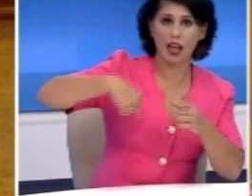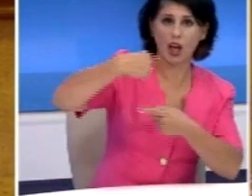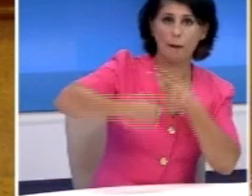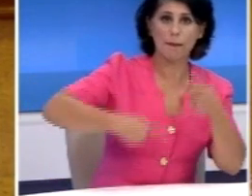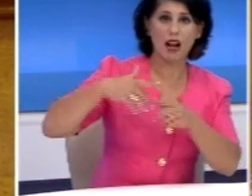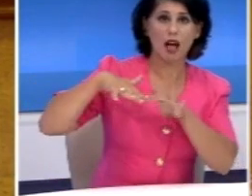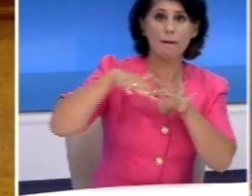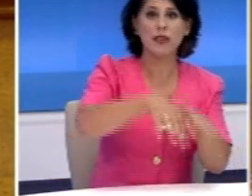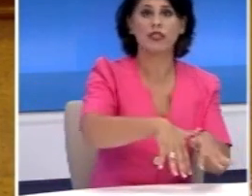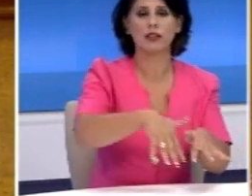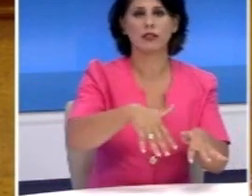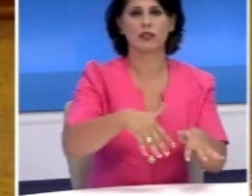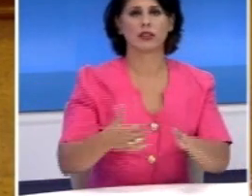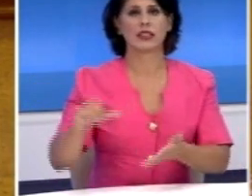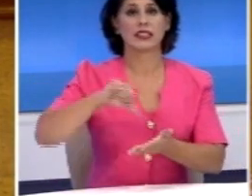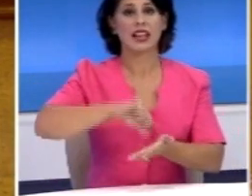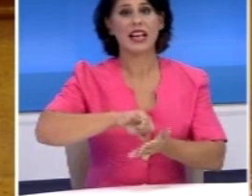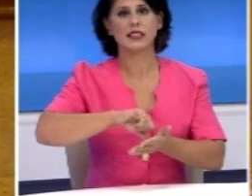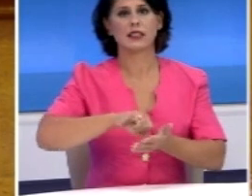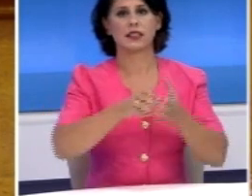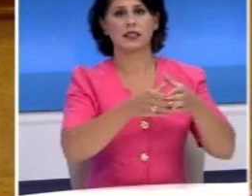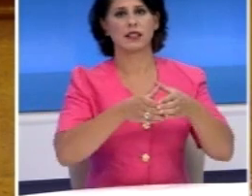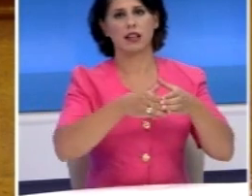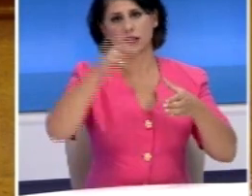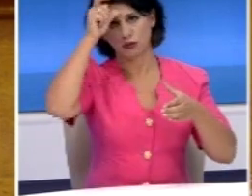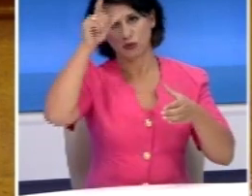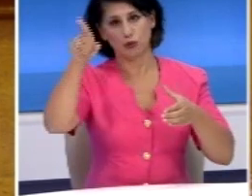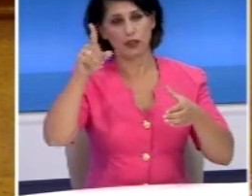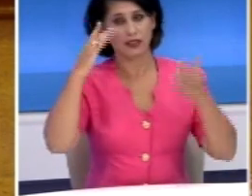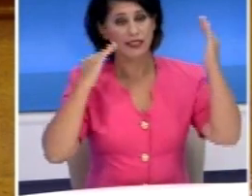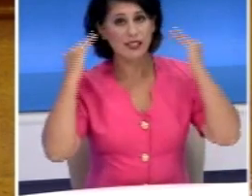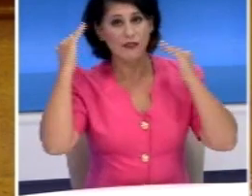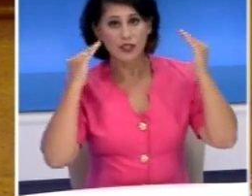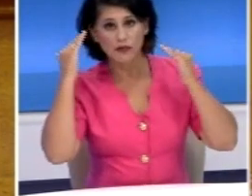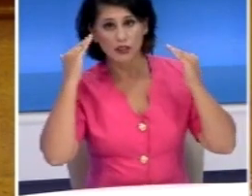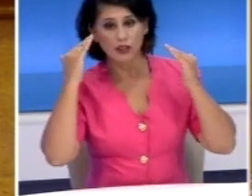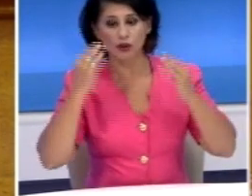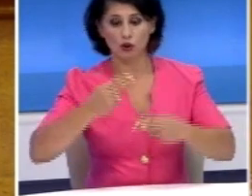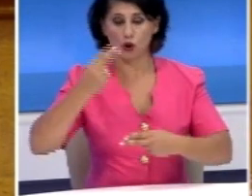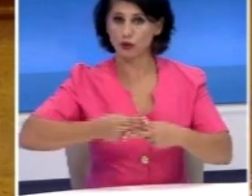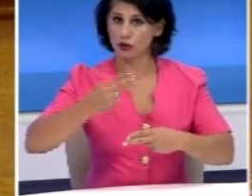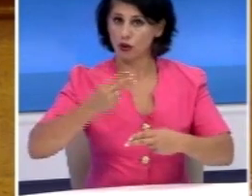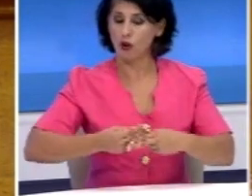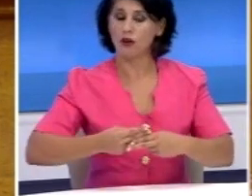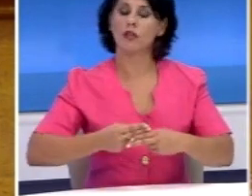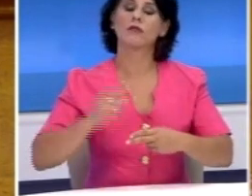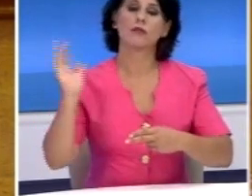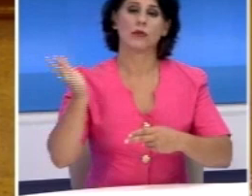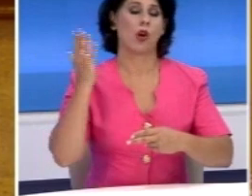της επιθετικότητας της αστικής τάξης της Τουρκίας, της αμφισβήτησης των συνόρων, με ό,τι